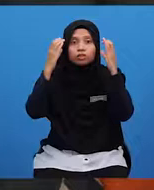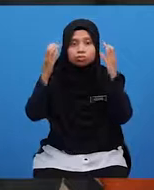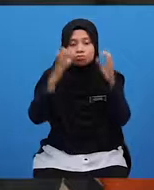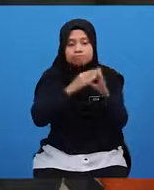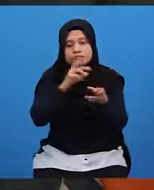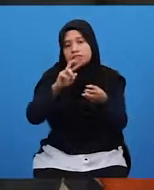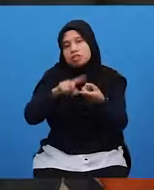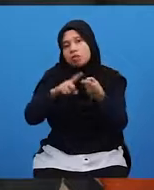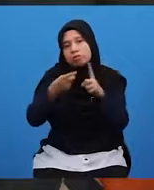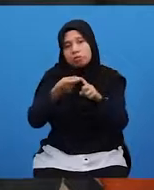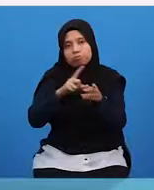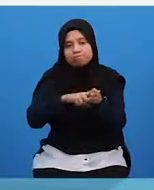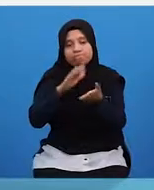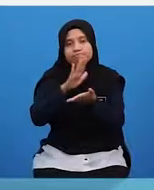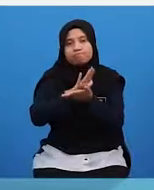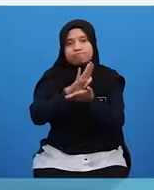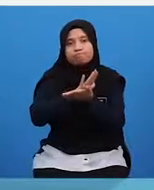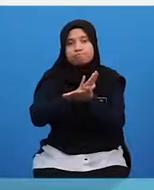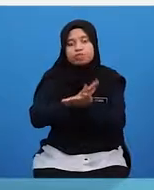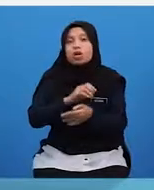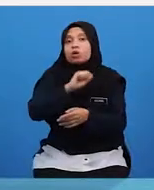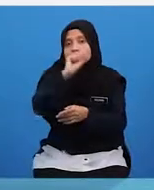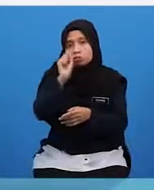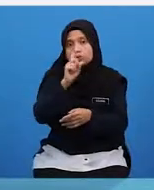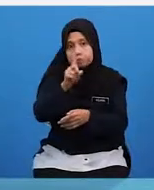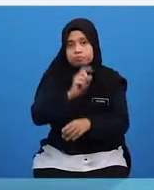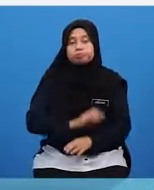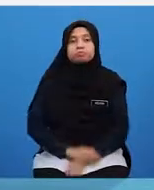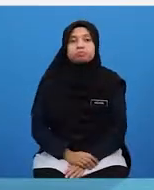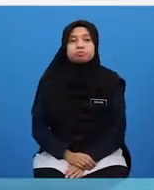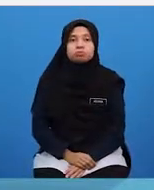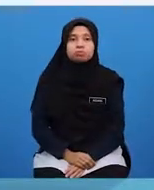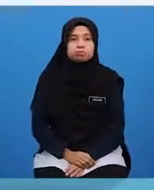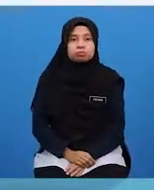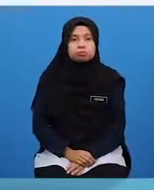dan rakan-rakan di sekolah. Soalan yang pertama.